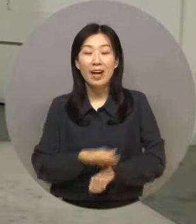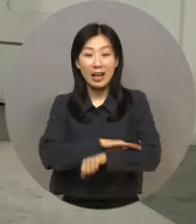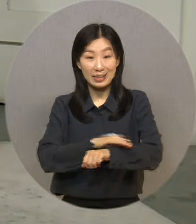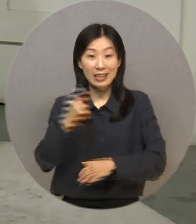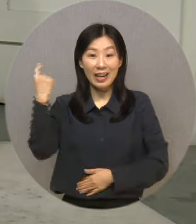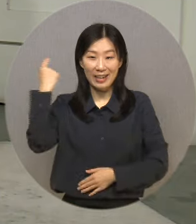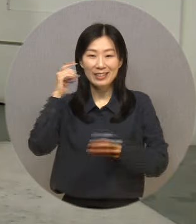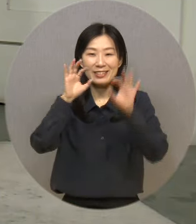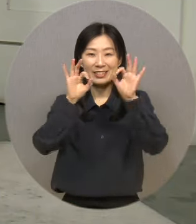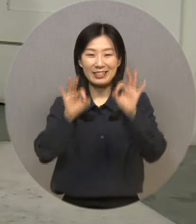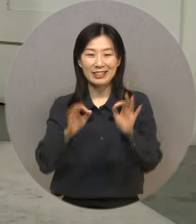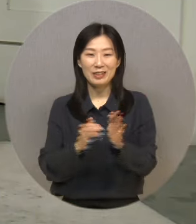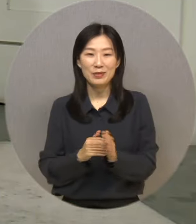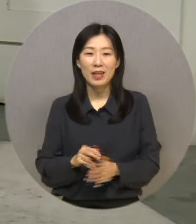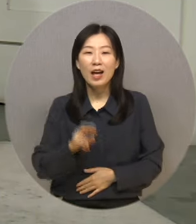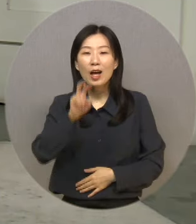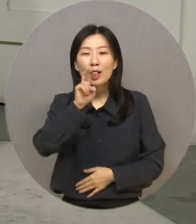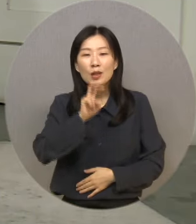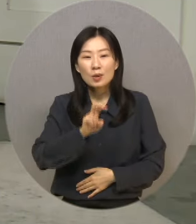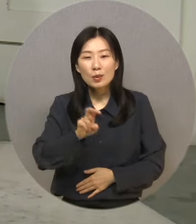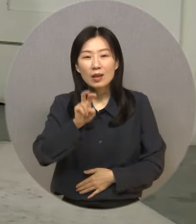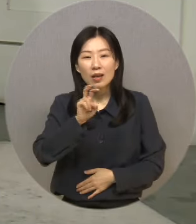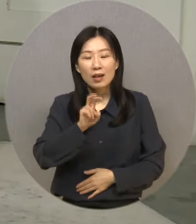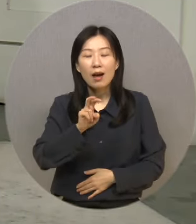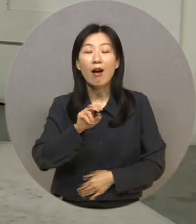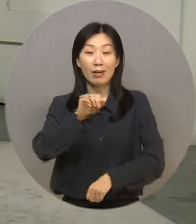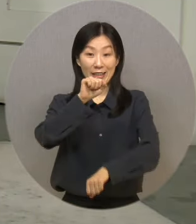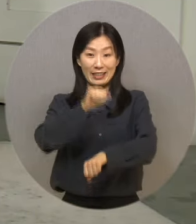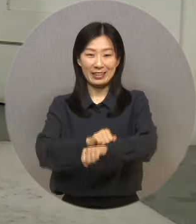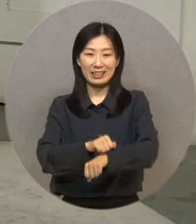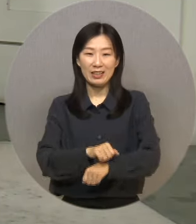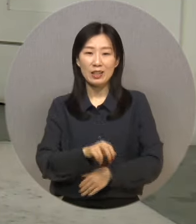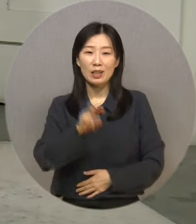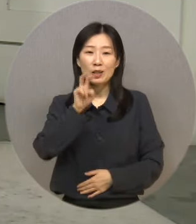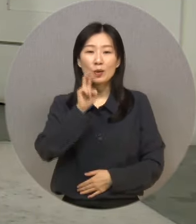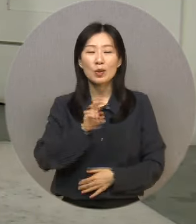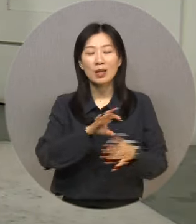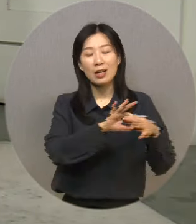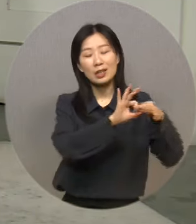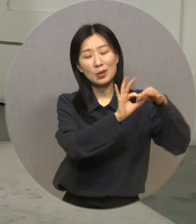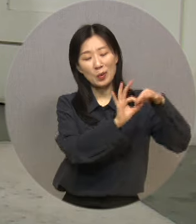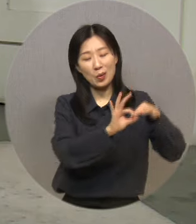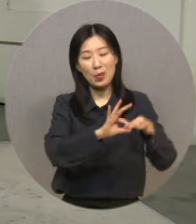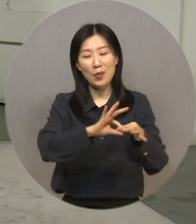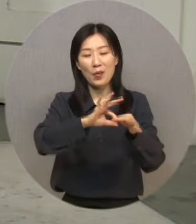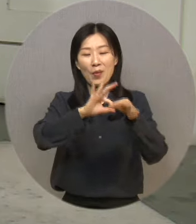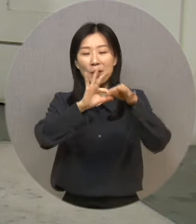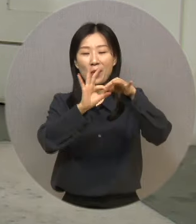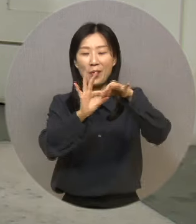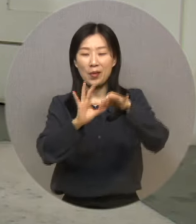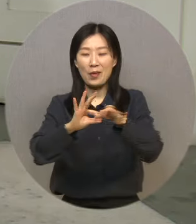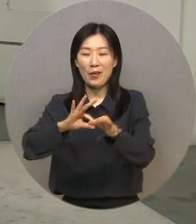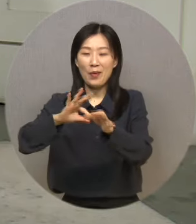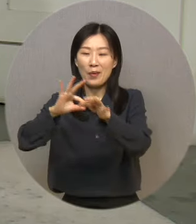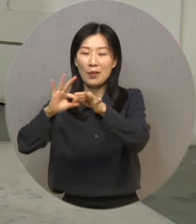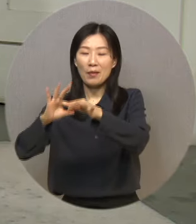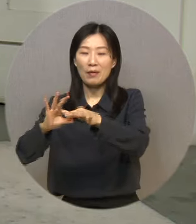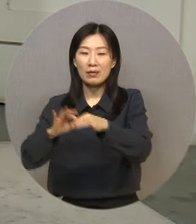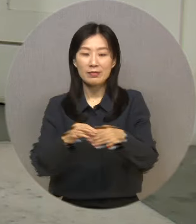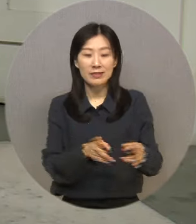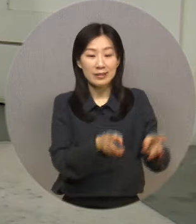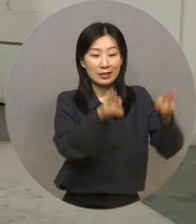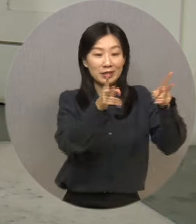잘 들었습니다. 네, 노래가 잘하셨어요. 이게 끈끈하게 이렇게 이어지잖아요. 노래가 이렇게 딱딱 이렇게 되는 게